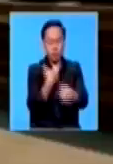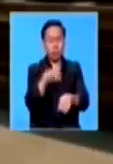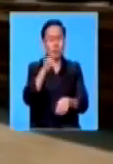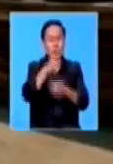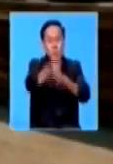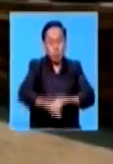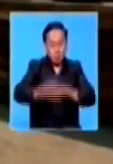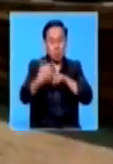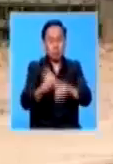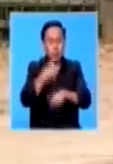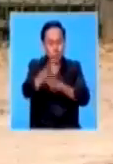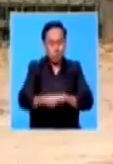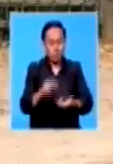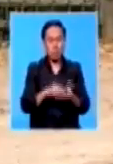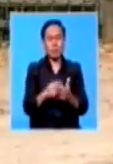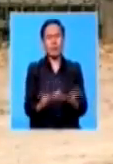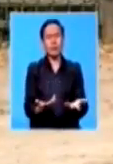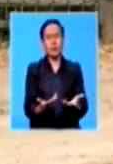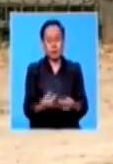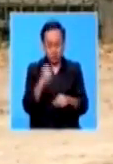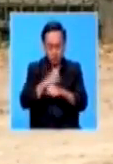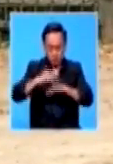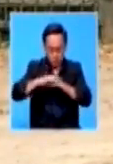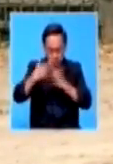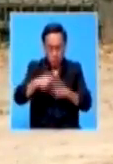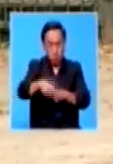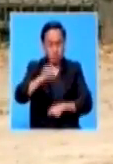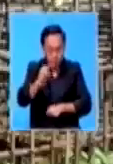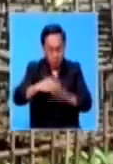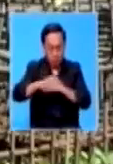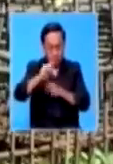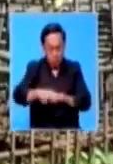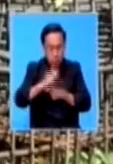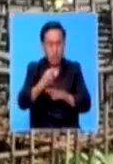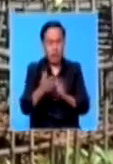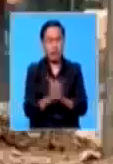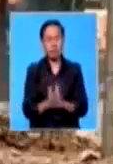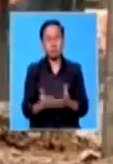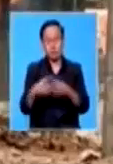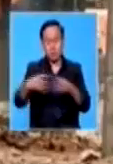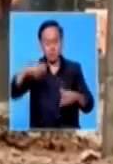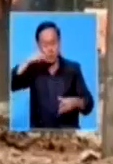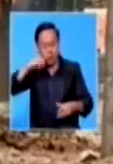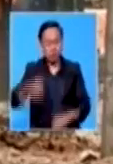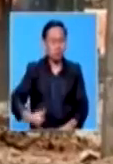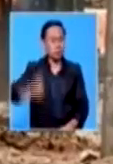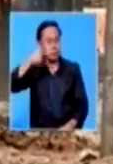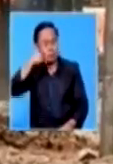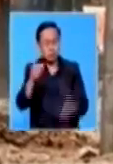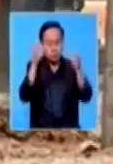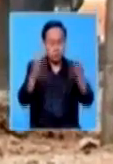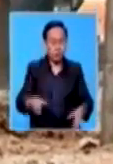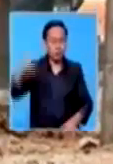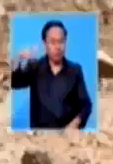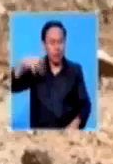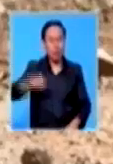นะซ่อมถนนขุดถนนทีขุดไปขุดมาขุดถนนทำอะไรล่ะทำท่อระบายน้ำทำโทรศัพท์เดินสายไฟฟ้าขุ